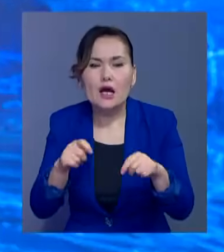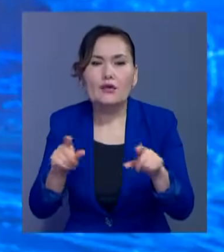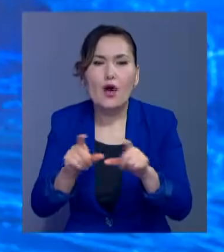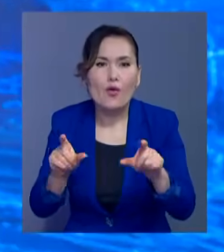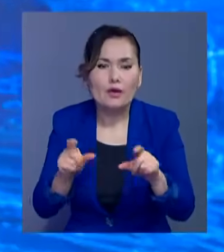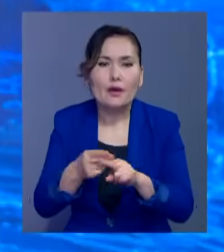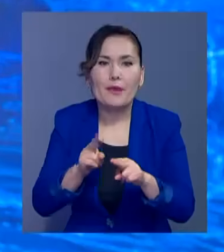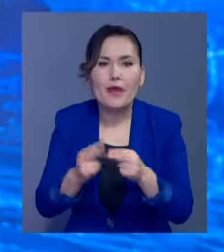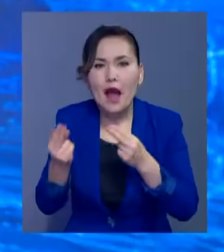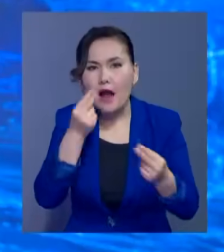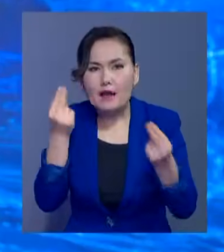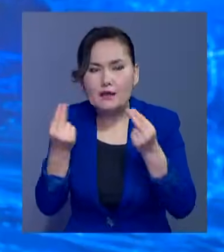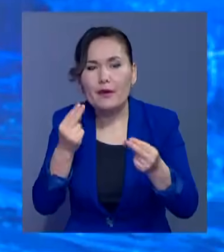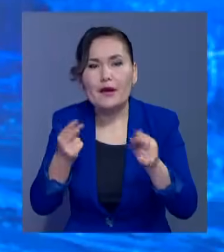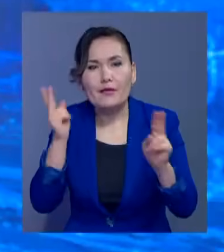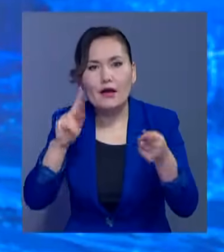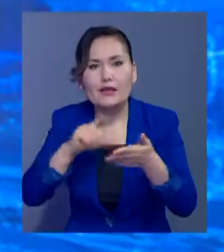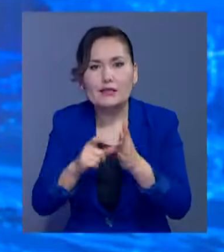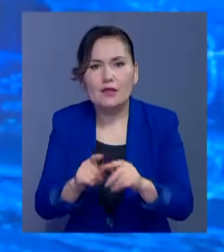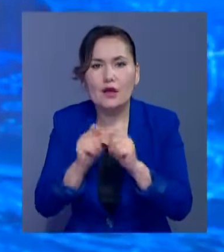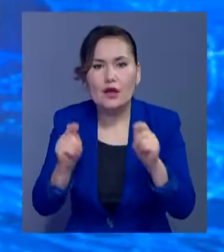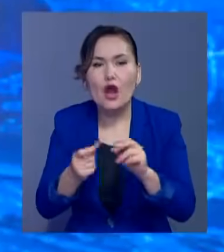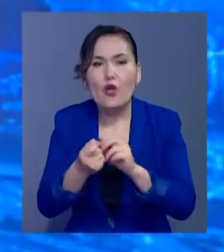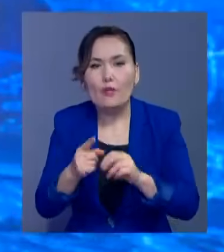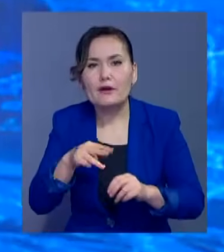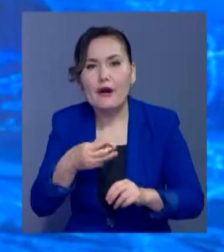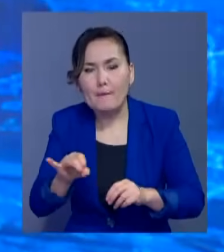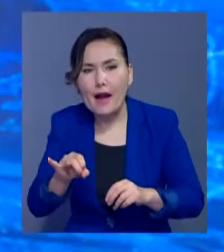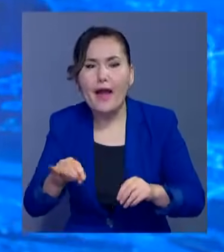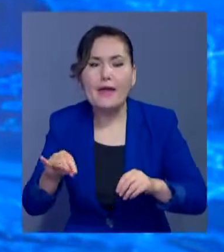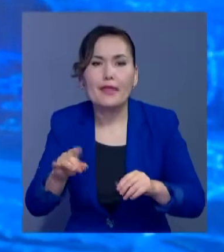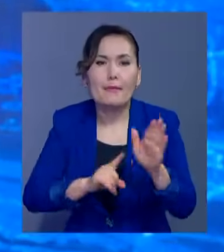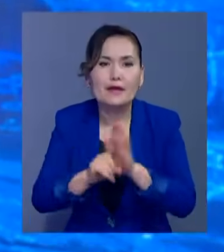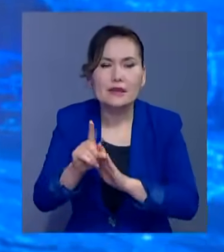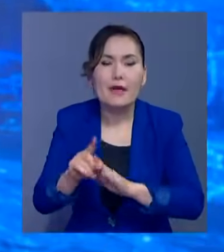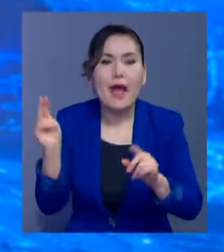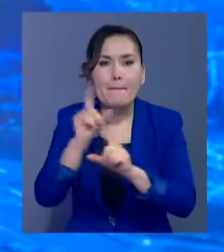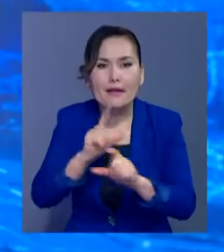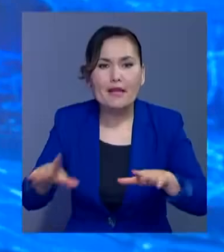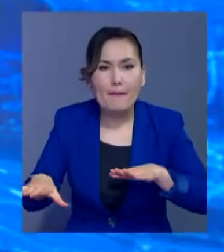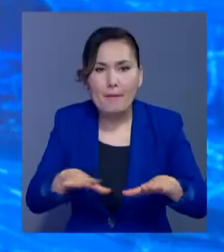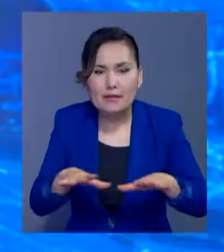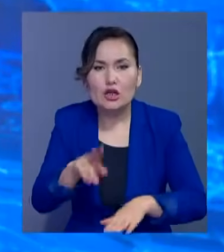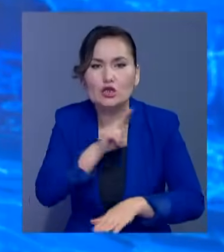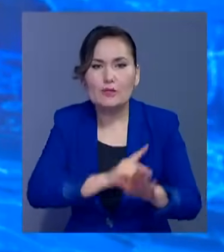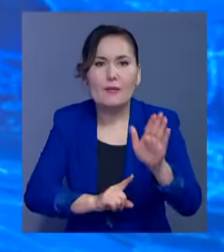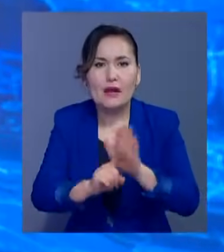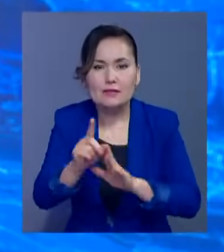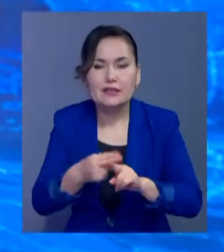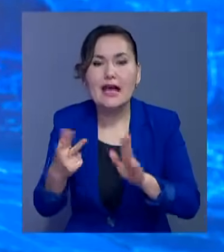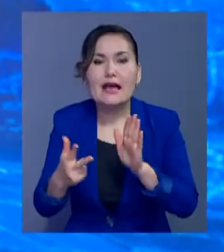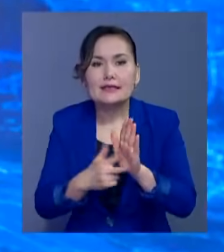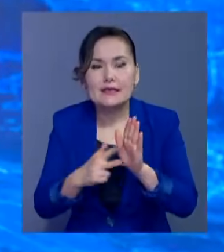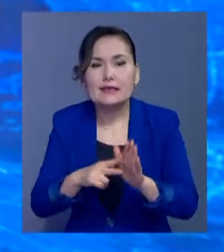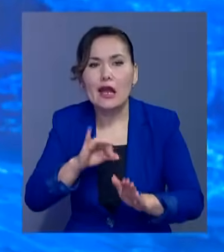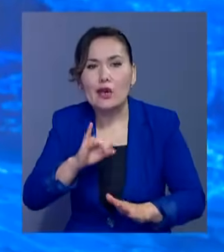орындары және косметикалық салондар ашылды. 11 мамырда базарлар, мектептер мен өзге дүкендер жұмысын бастайды. Ал